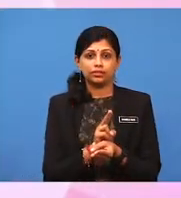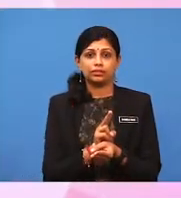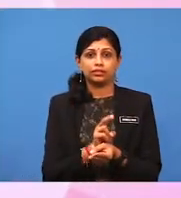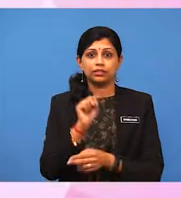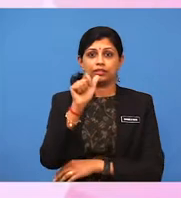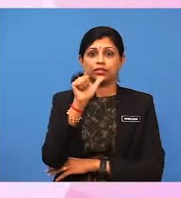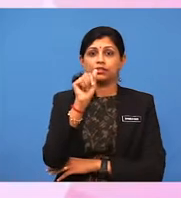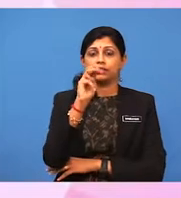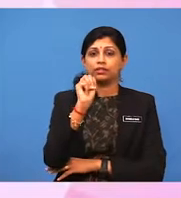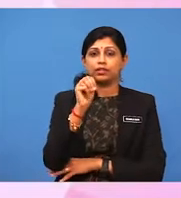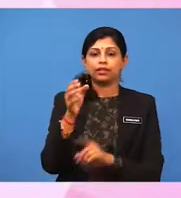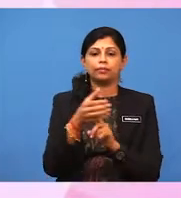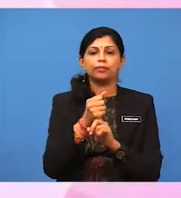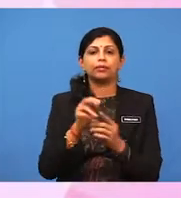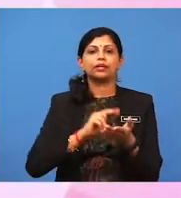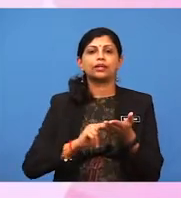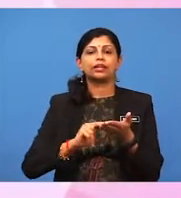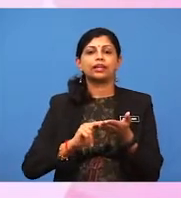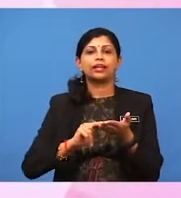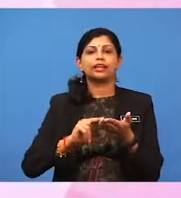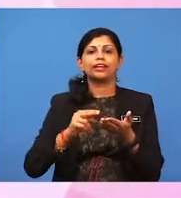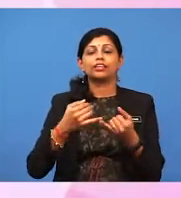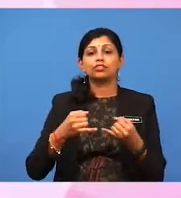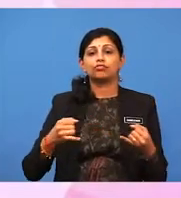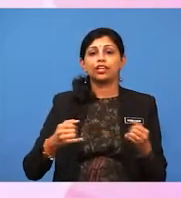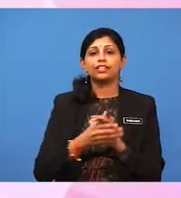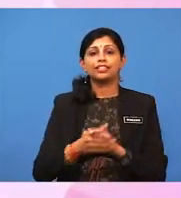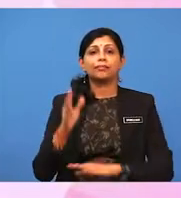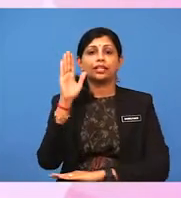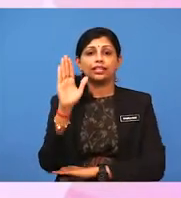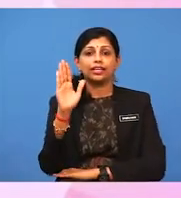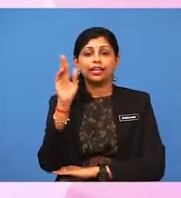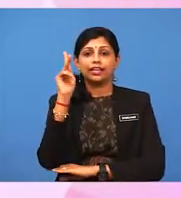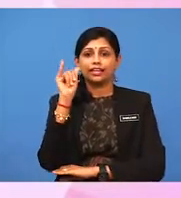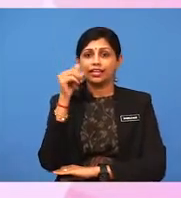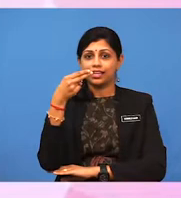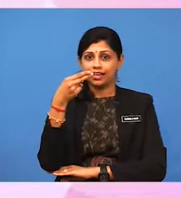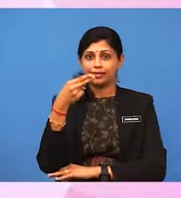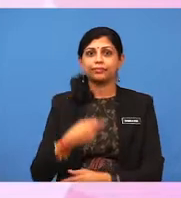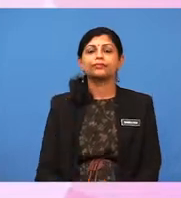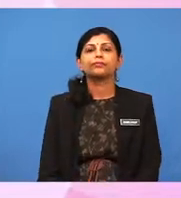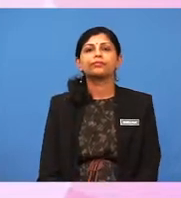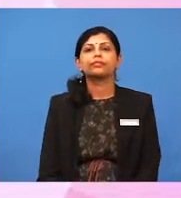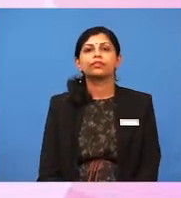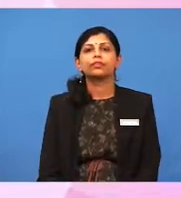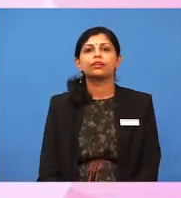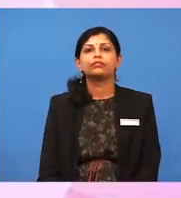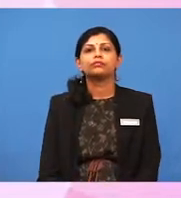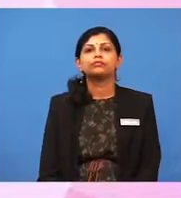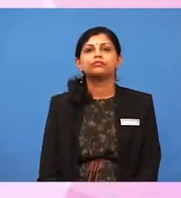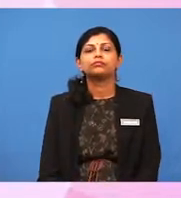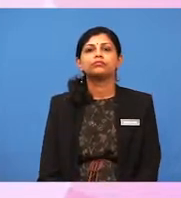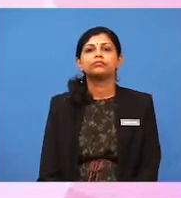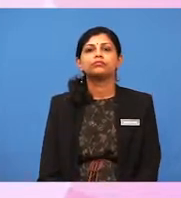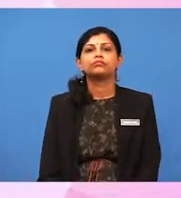ubah salam akan memegang nilai string "Selamat tengah hari, Kiah." Berikut adalah jawapan kepada